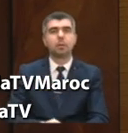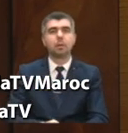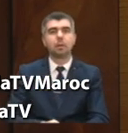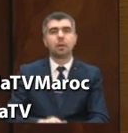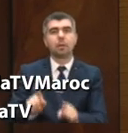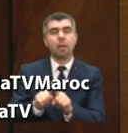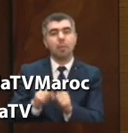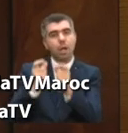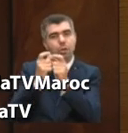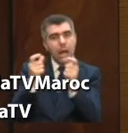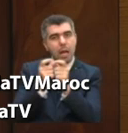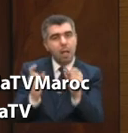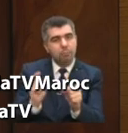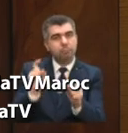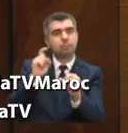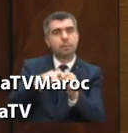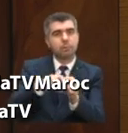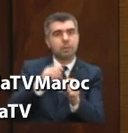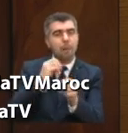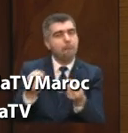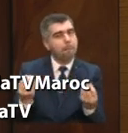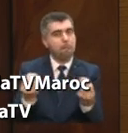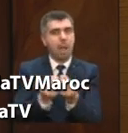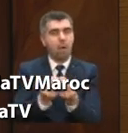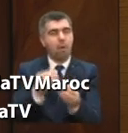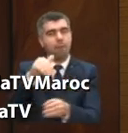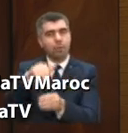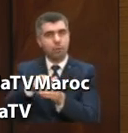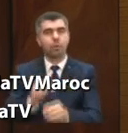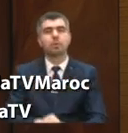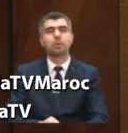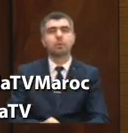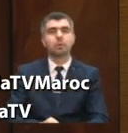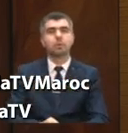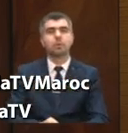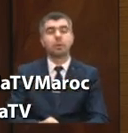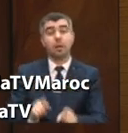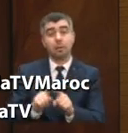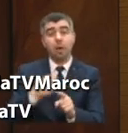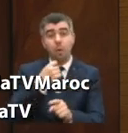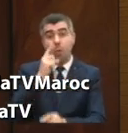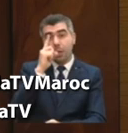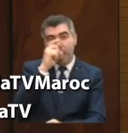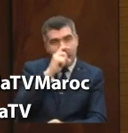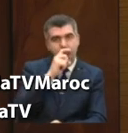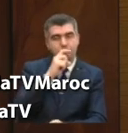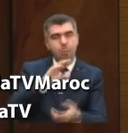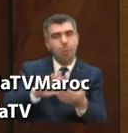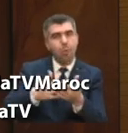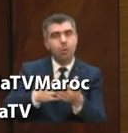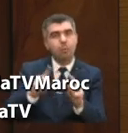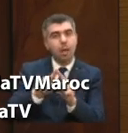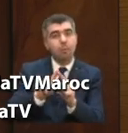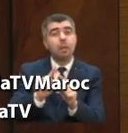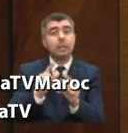المنتمين للمقاولات المنخرطة في الصندوق الوطني للضمان الاجتماعي التي تواجه صعوبات والمصرح بهم